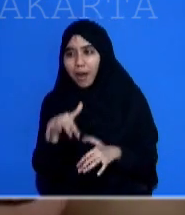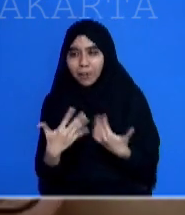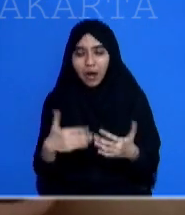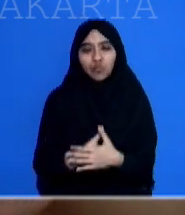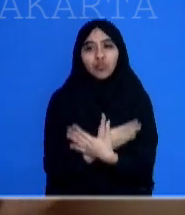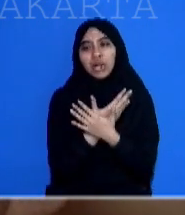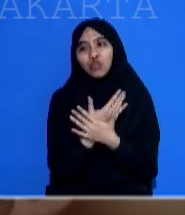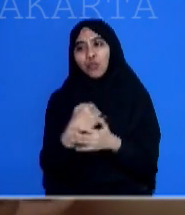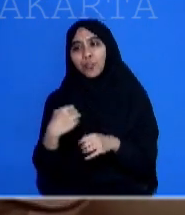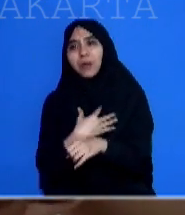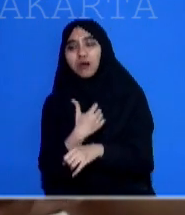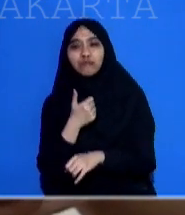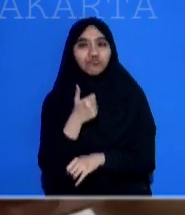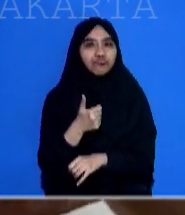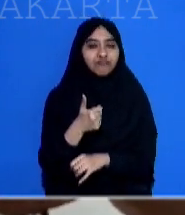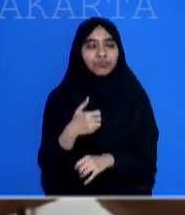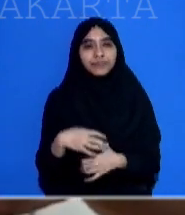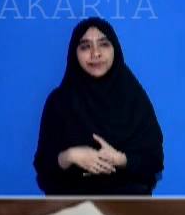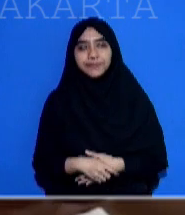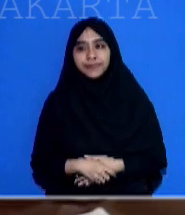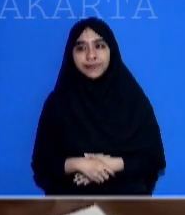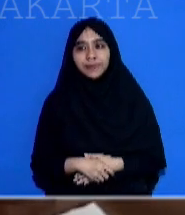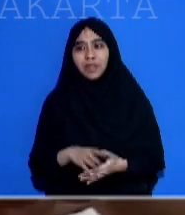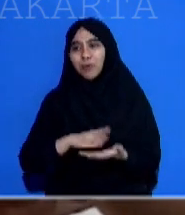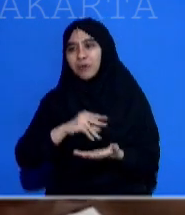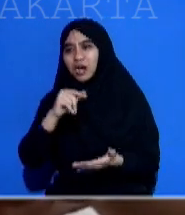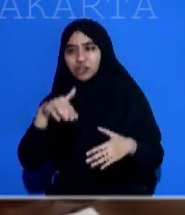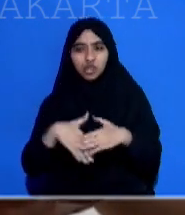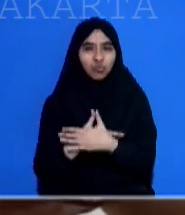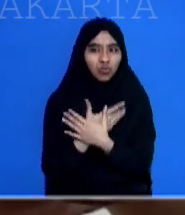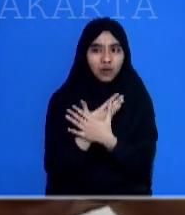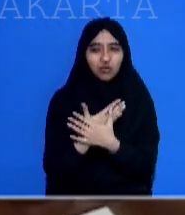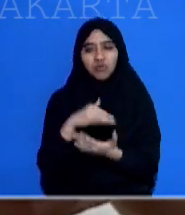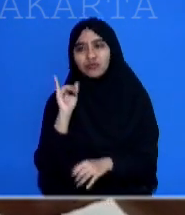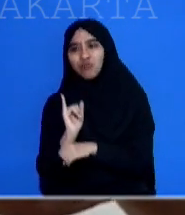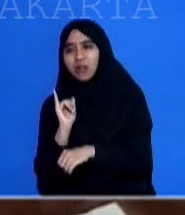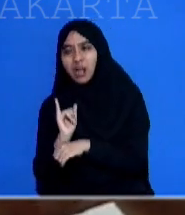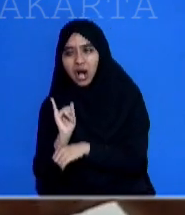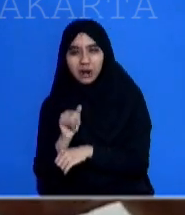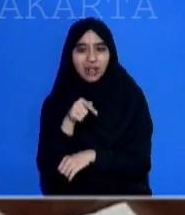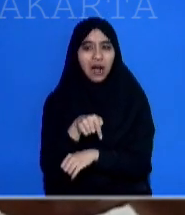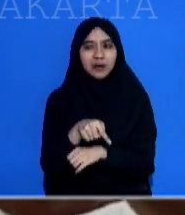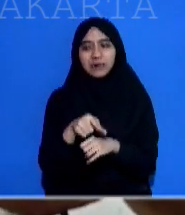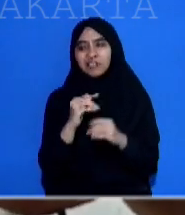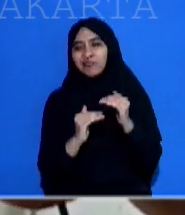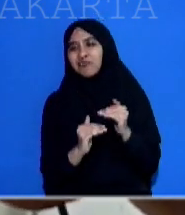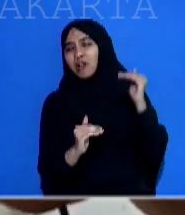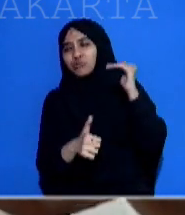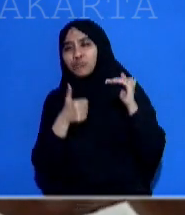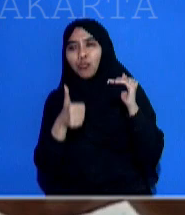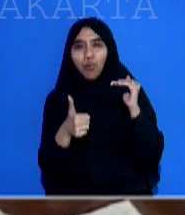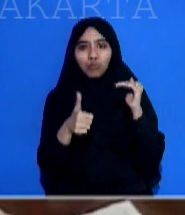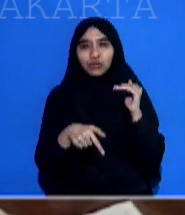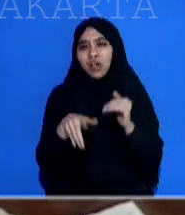bobot beras di Gunung Kidul itu lebih tinggi dengan bobot di kota Yogyakarta maklumlah kalau kota Yogyakarta itu